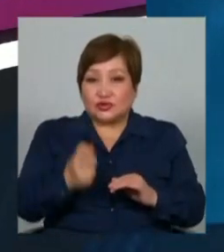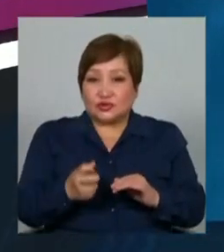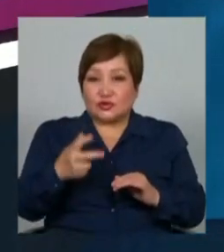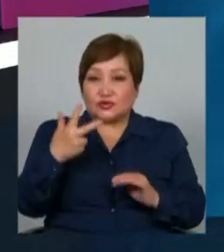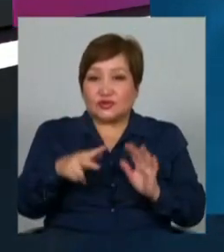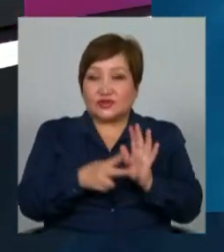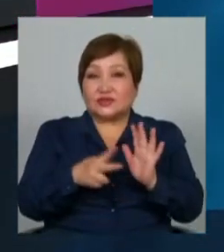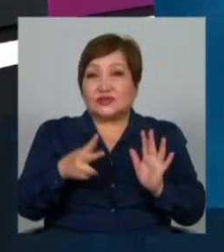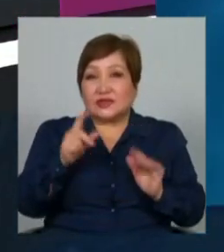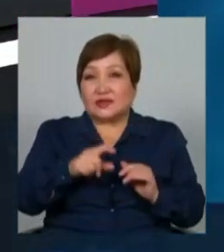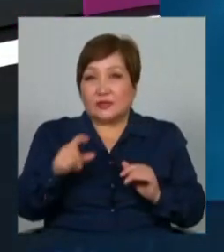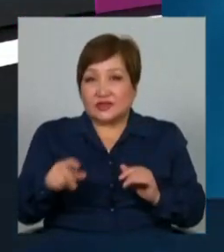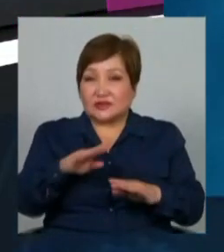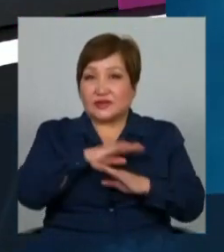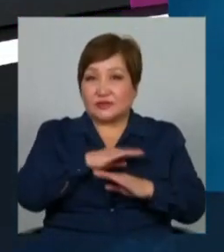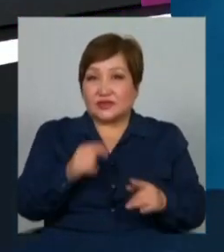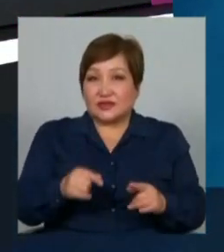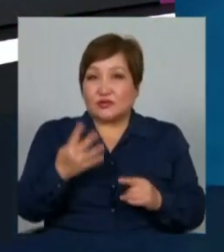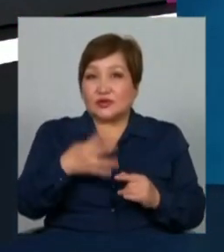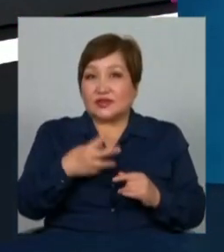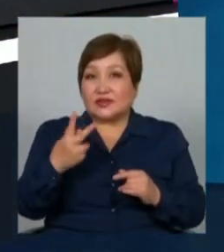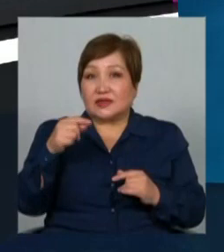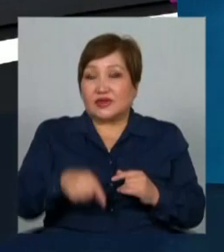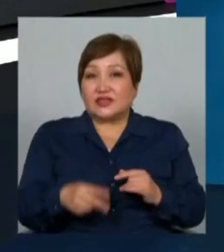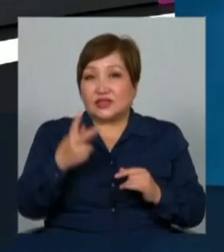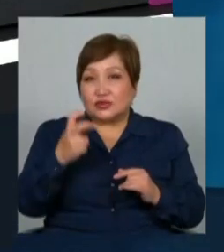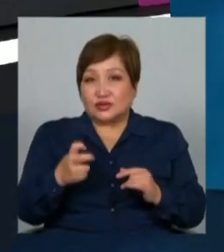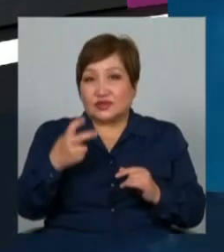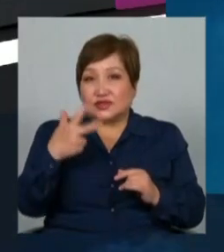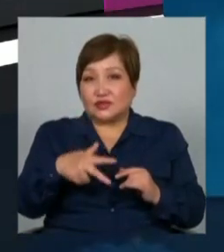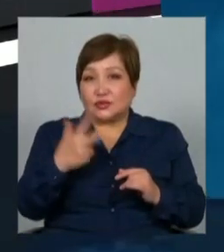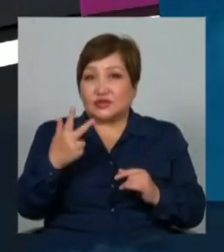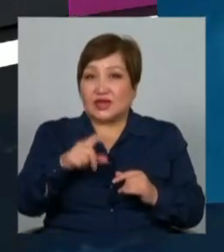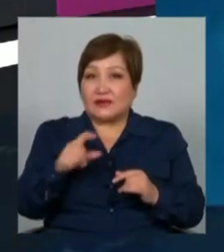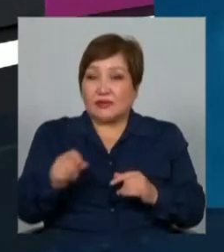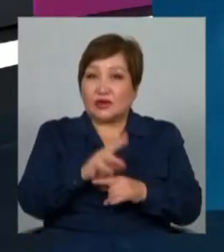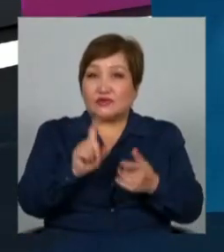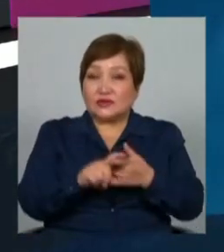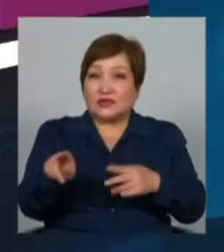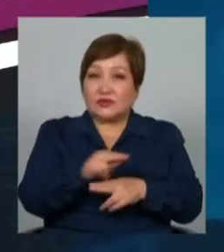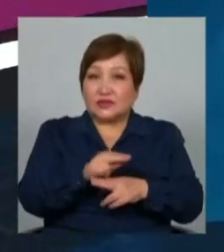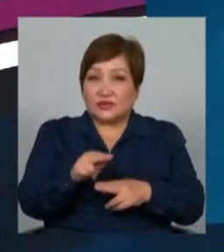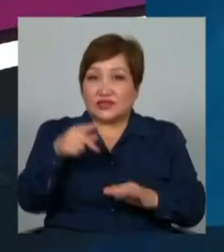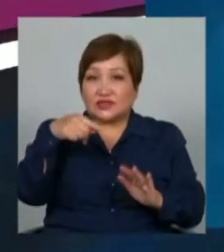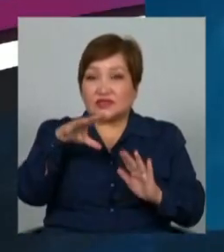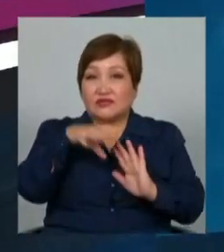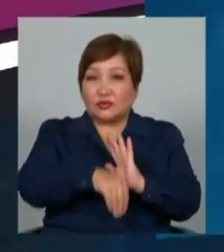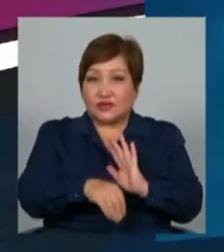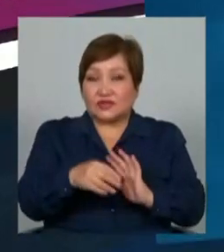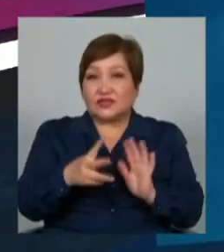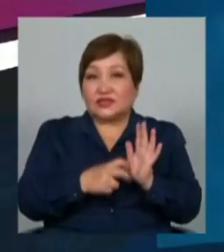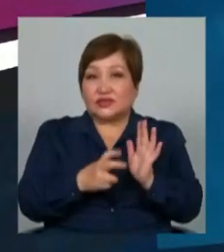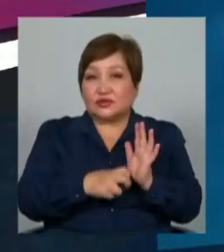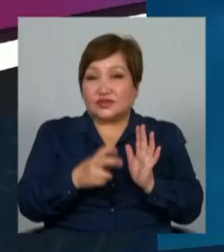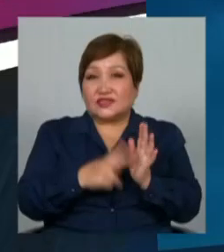құрбаны болды. Бүгінде 42253 адам коронавирус инфекциясынан емделіп жатыр. Оның ішінде 780 адамның